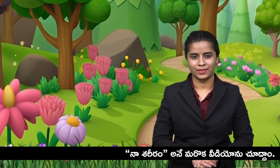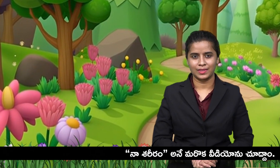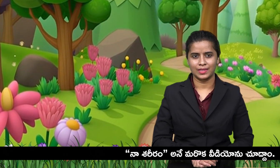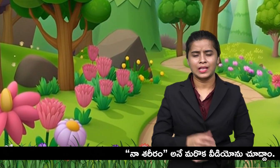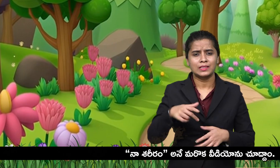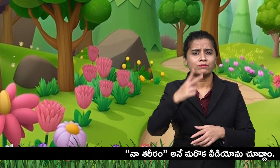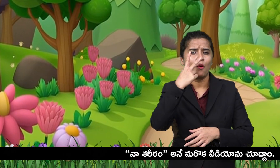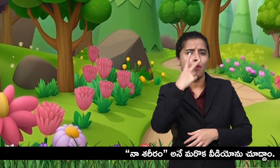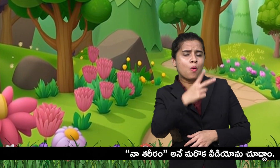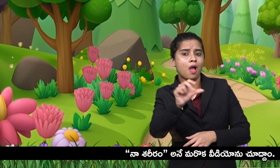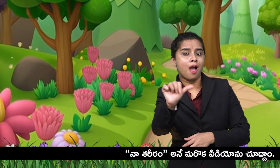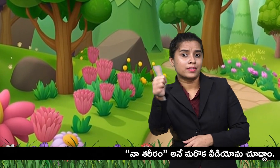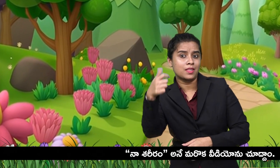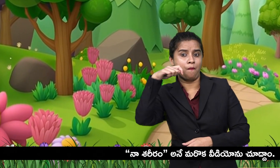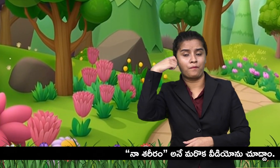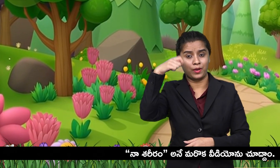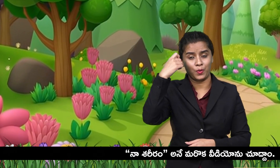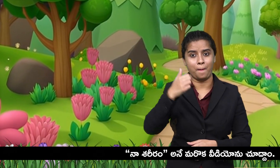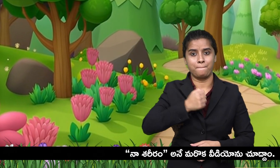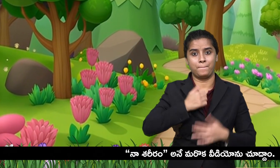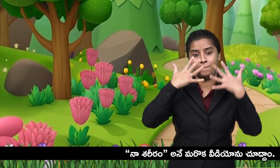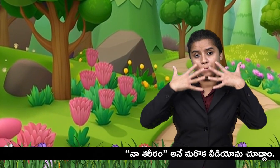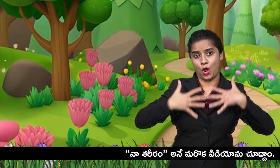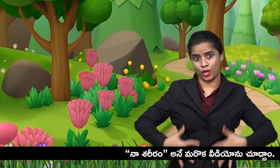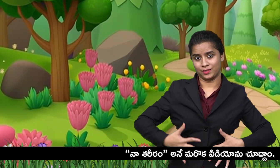నా శరీరం అనే మరొక వీడియోను చూద్దాం.